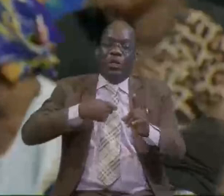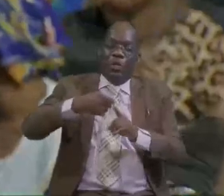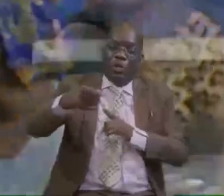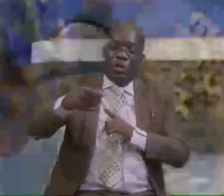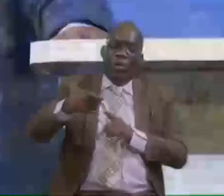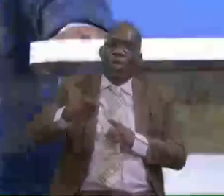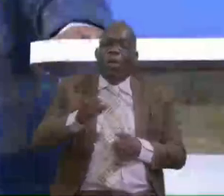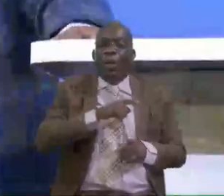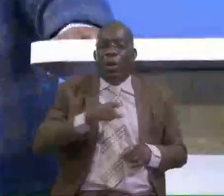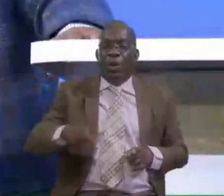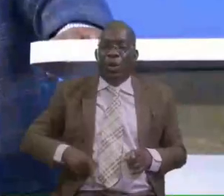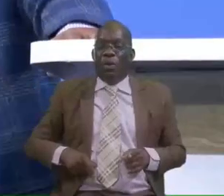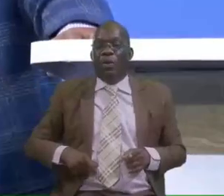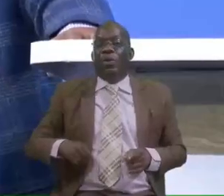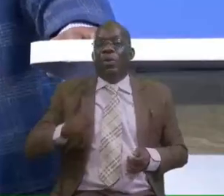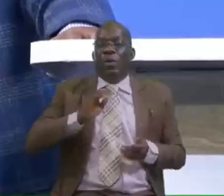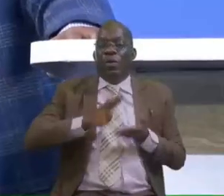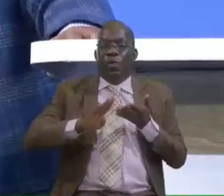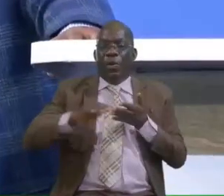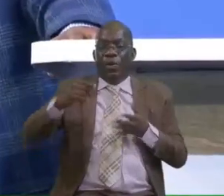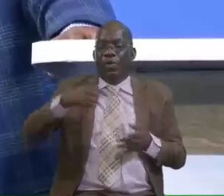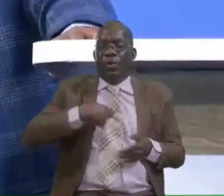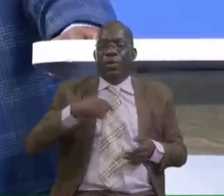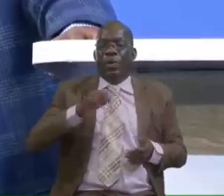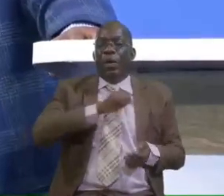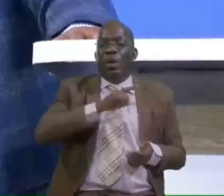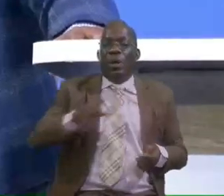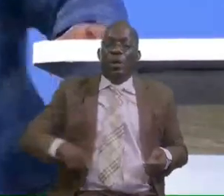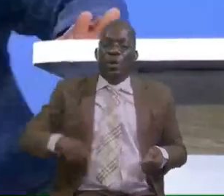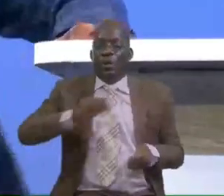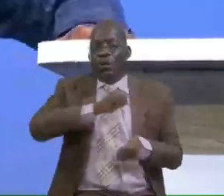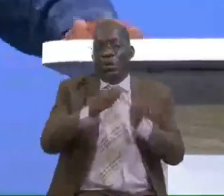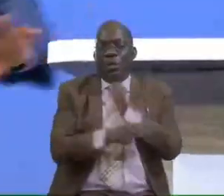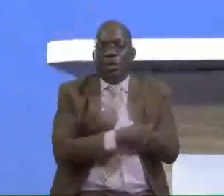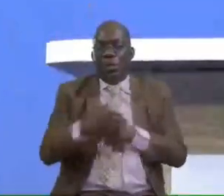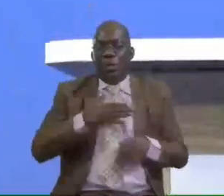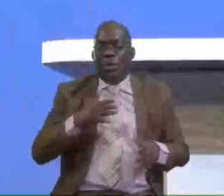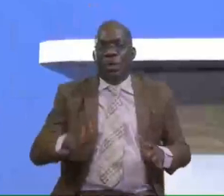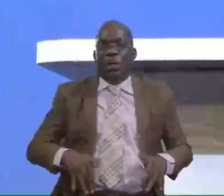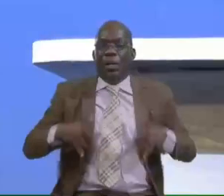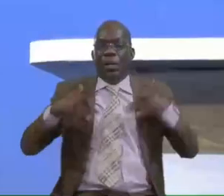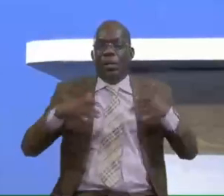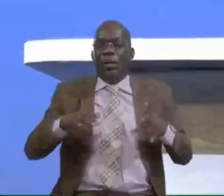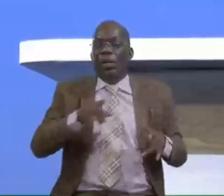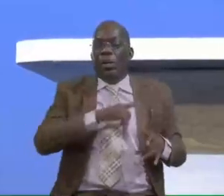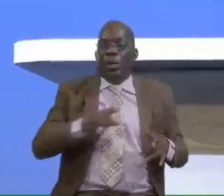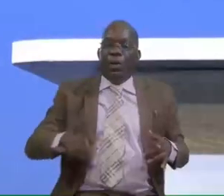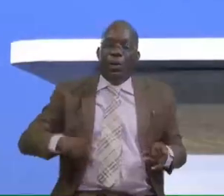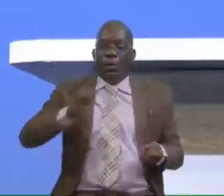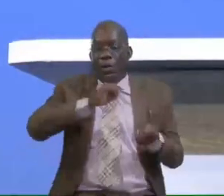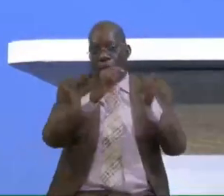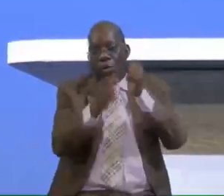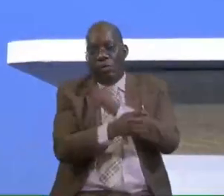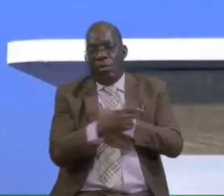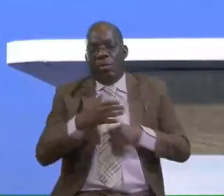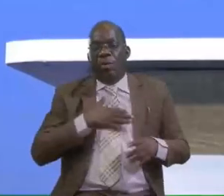aux autres. Seigneur, pardonne-moi. Seigneur, change ma vie. Seigneur, transforme ma